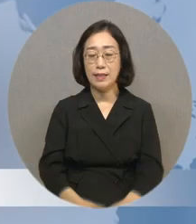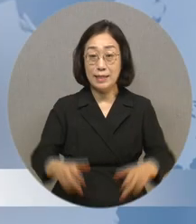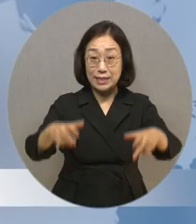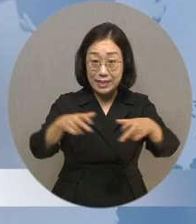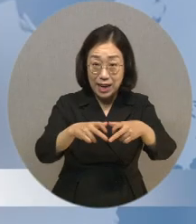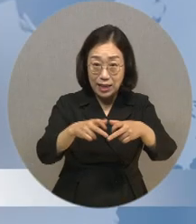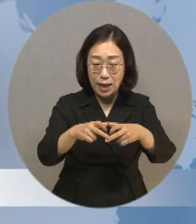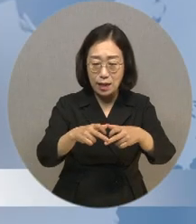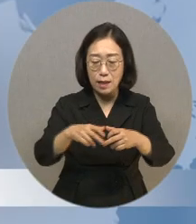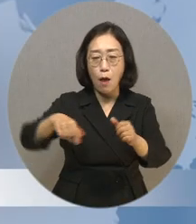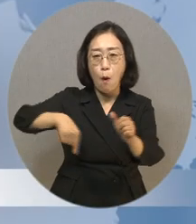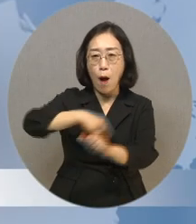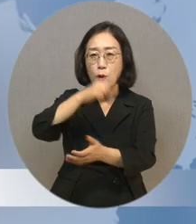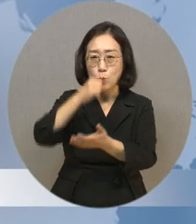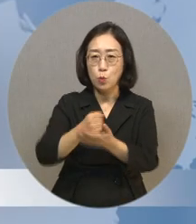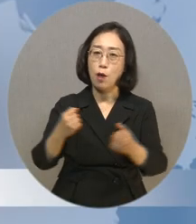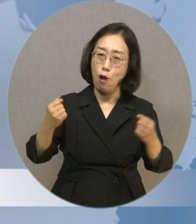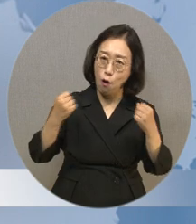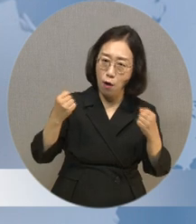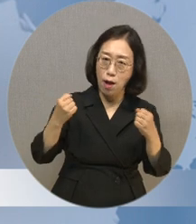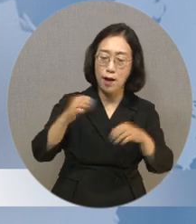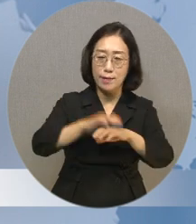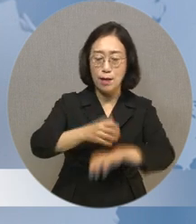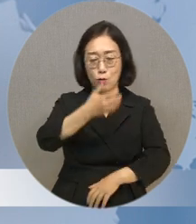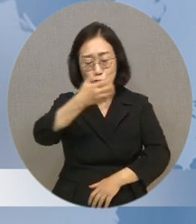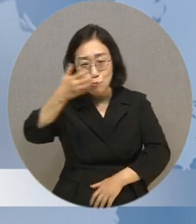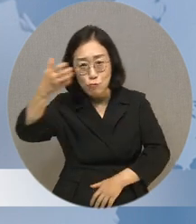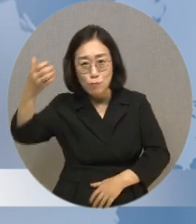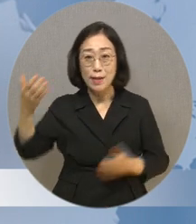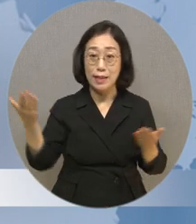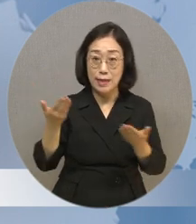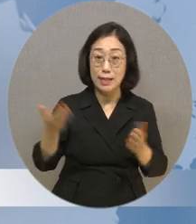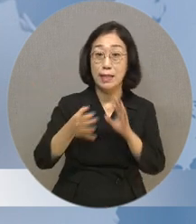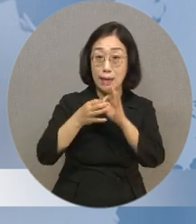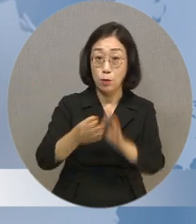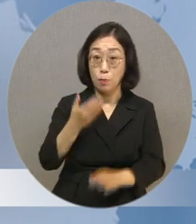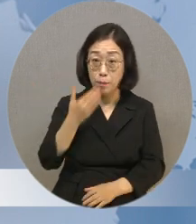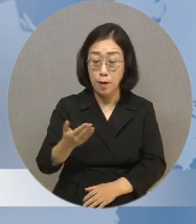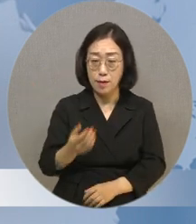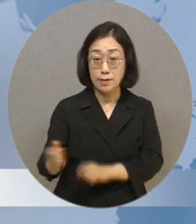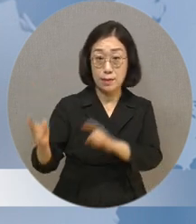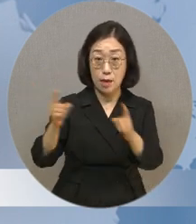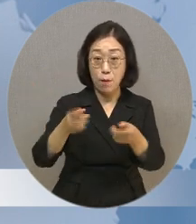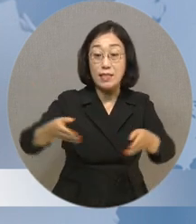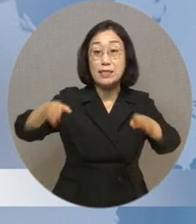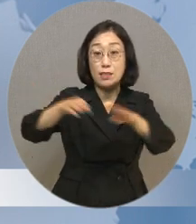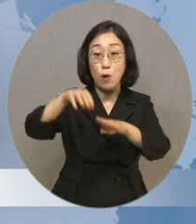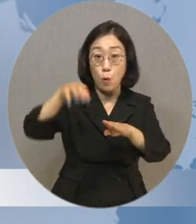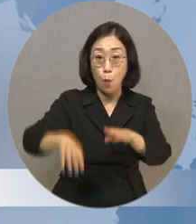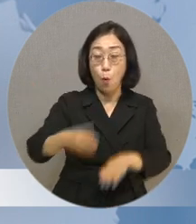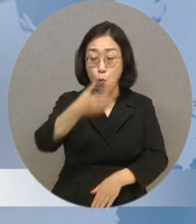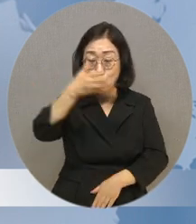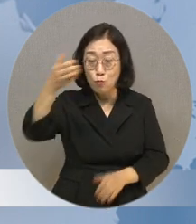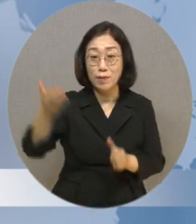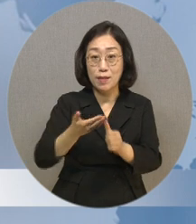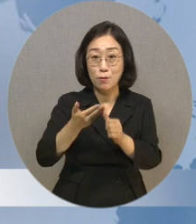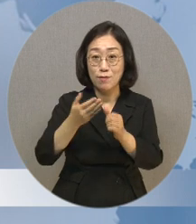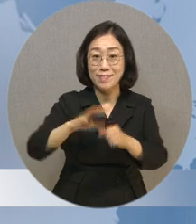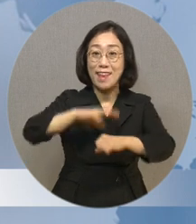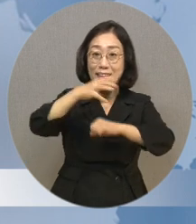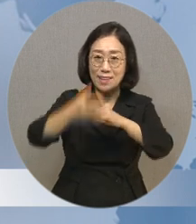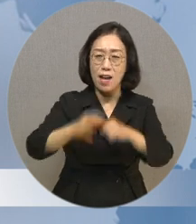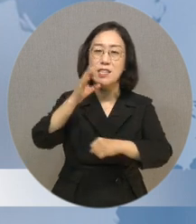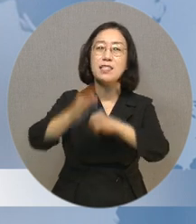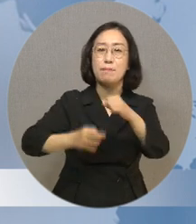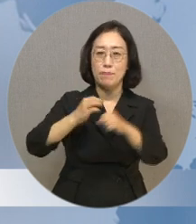장애인이 건강한 근로환경에서 꿈을 키울 수 있도록 돕는 직업재활시설 꿈을 키우는 세상이 개원